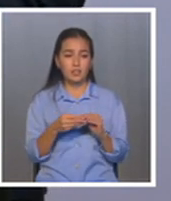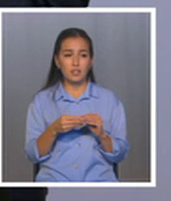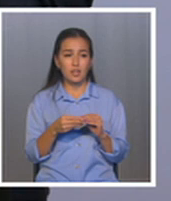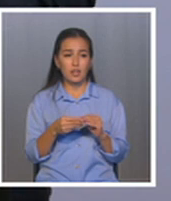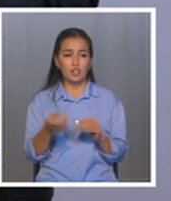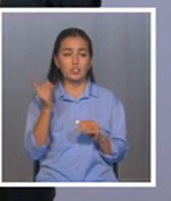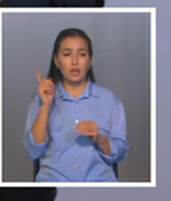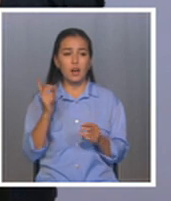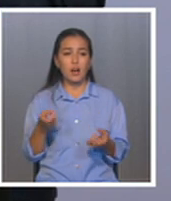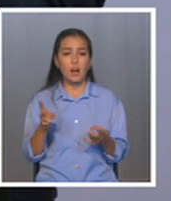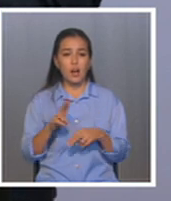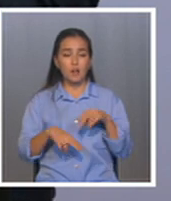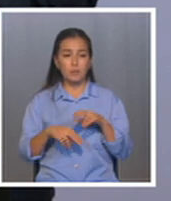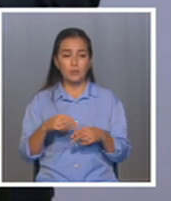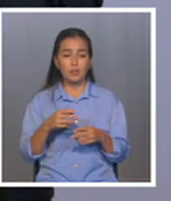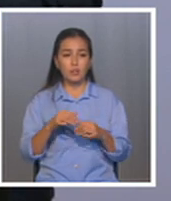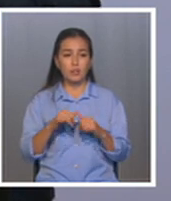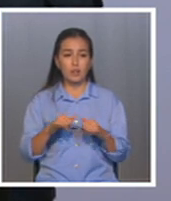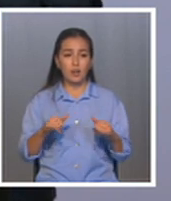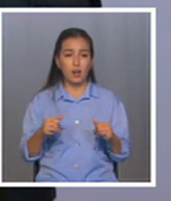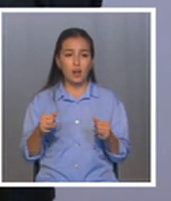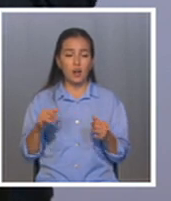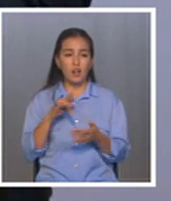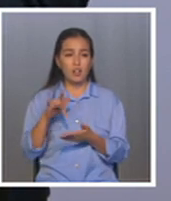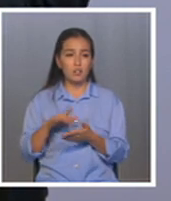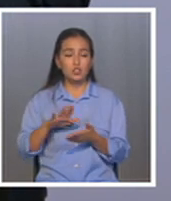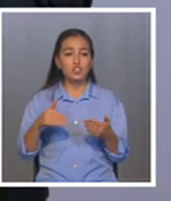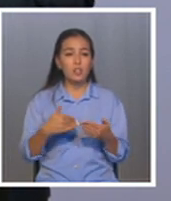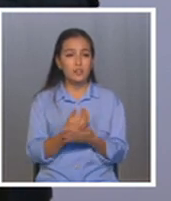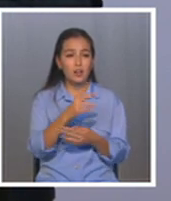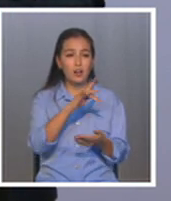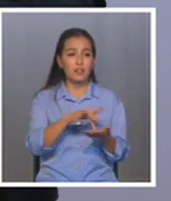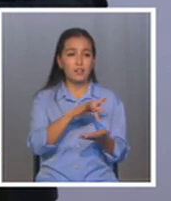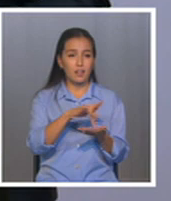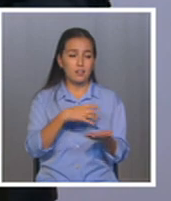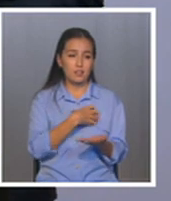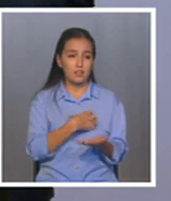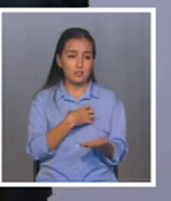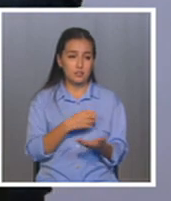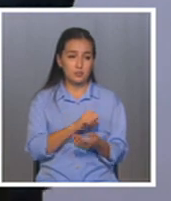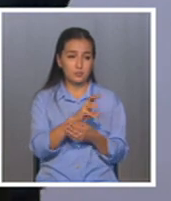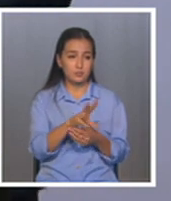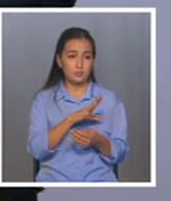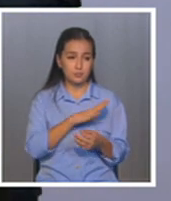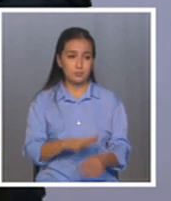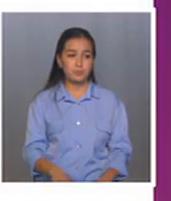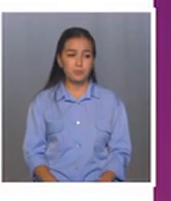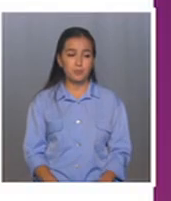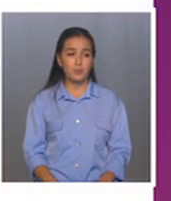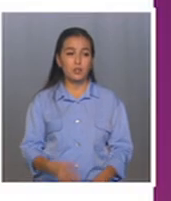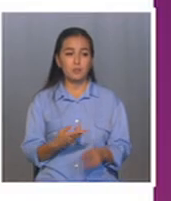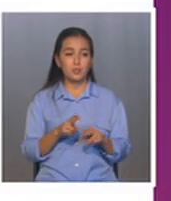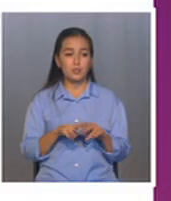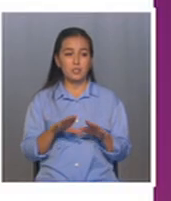ежелден қалыптасып қалған қалаларға емес, жаңадан құрыла бастаған қалаларға негізделді. Мына жерде